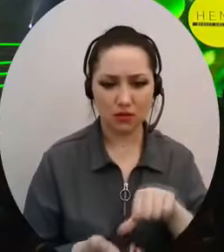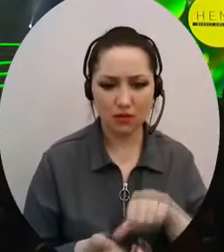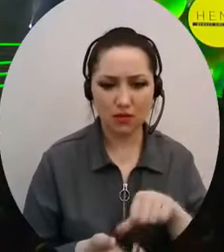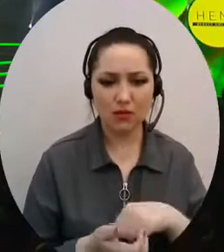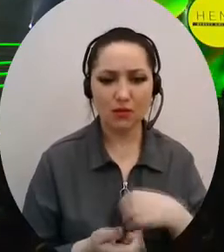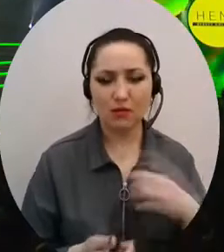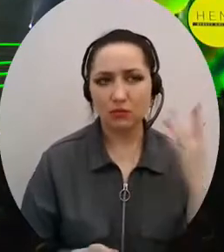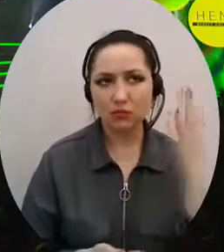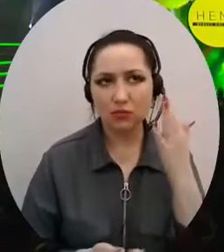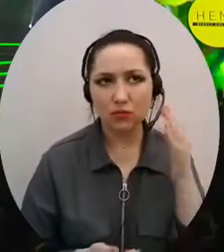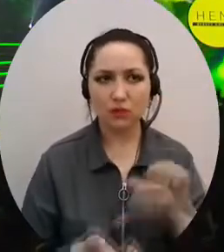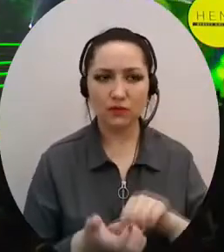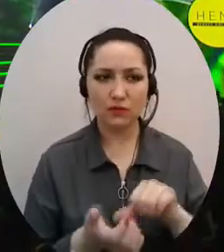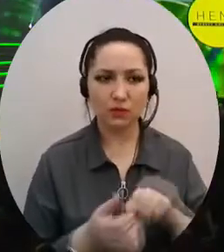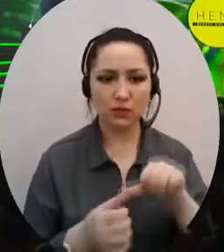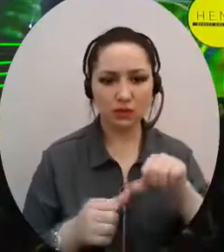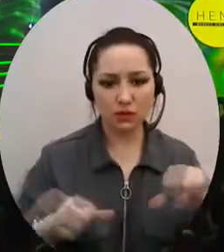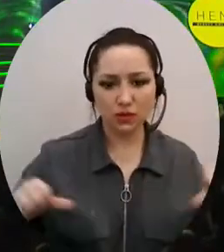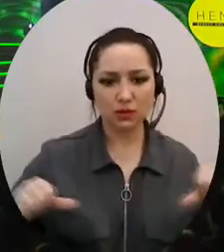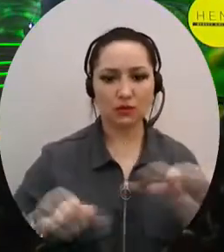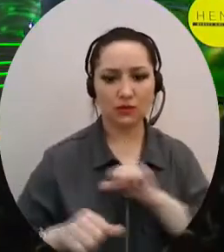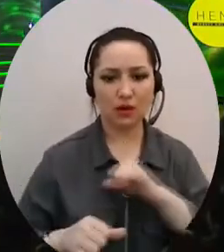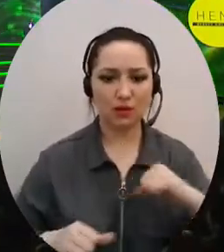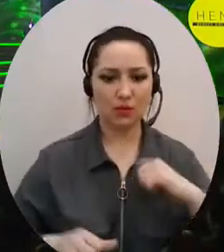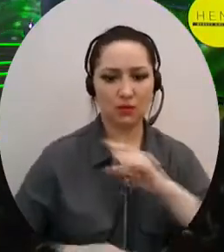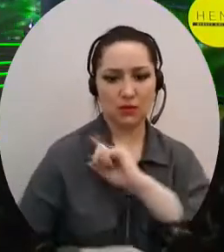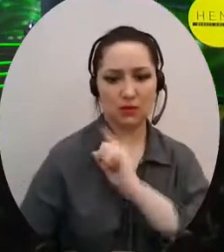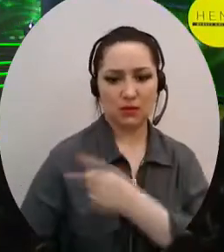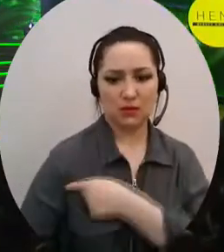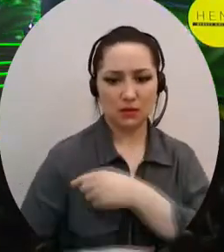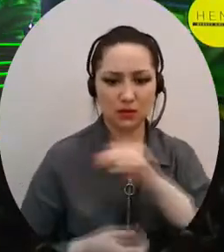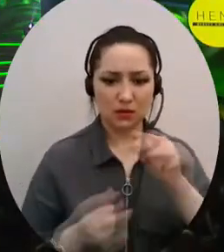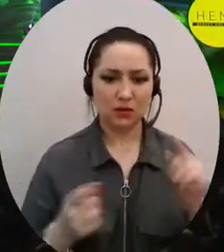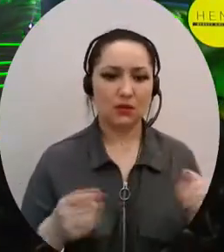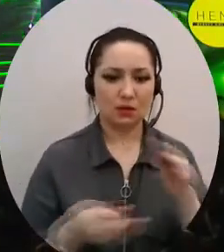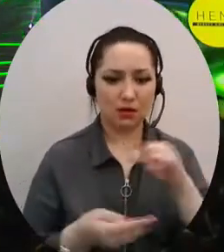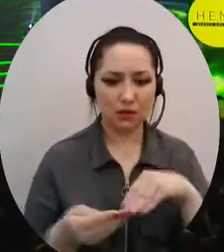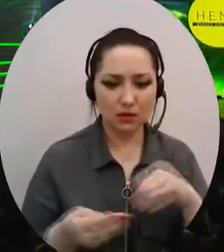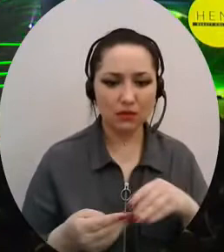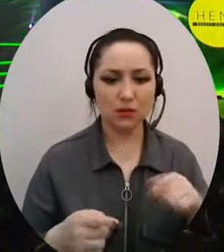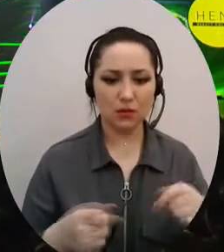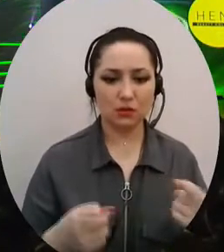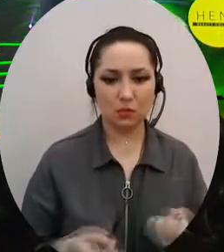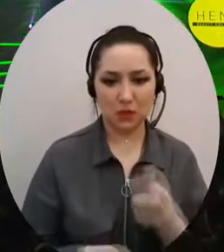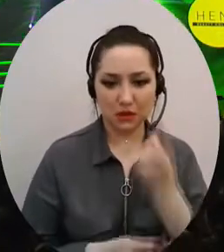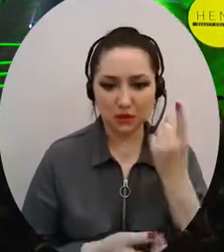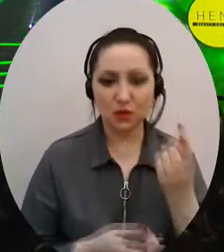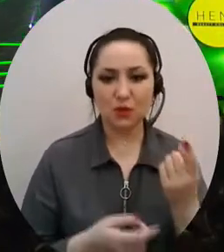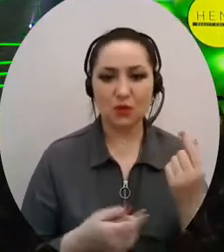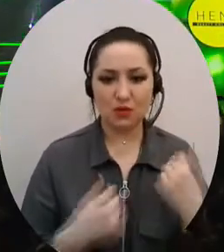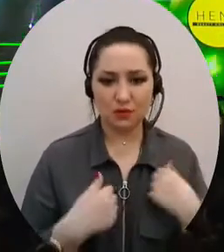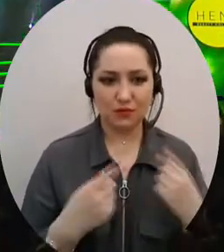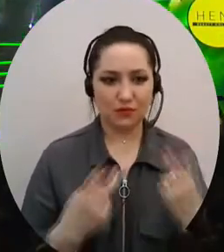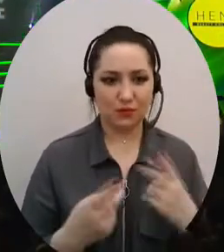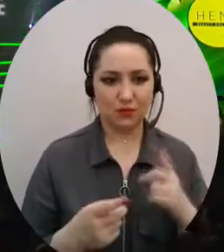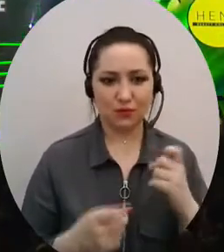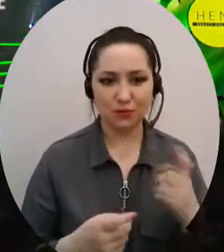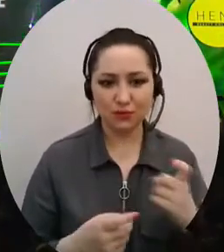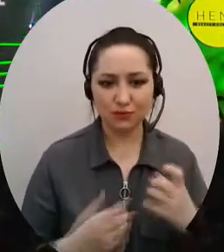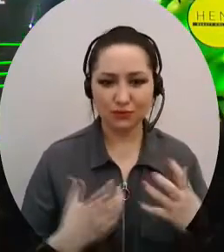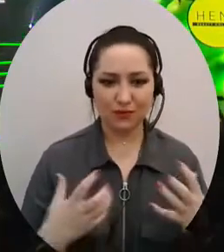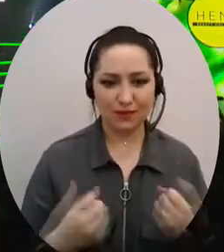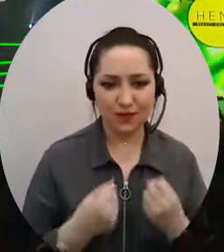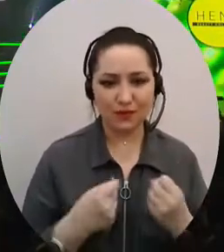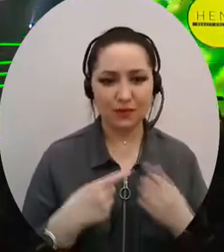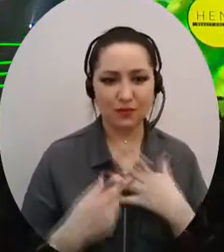мечтал выступать на сцене с самыми сильными контрактами. И сегодня это произошло. Это просто невероятно. Реально дух захватывает. Мы там все переживали